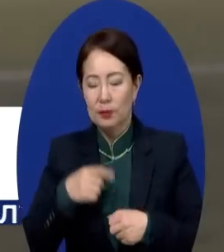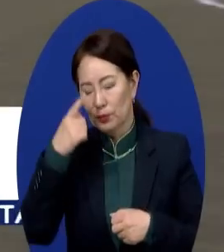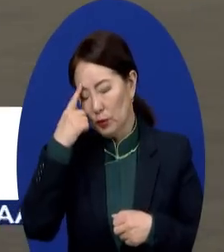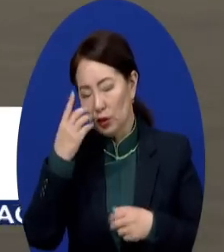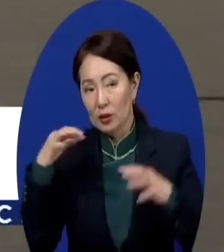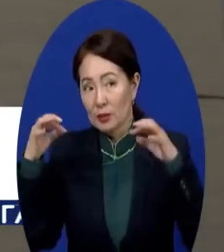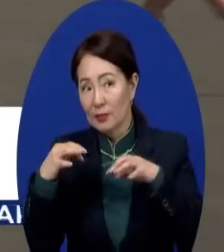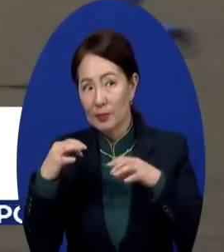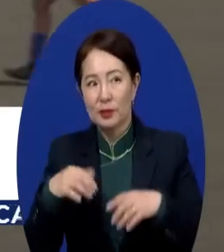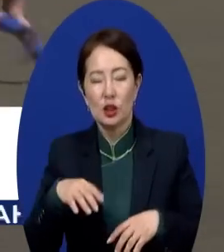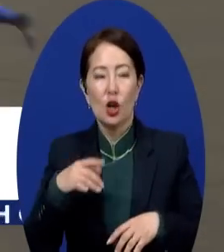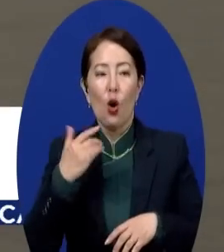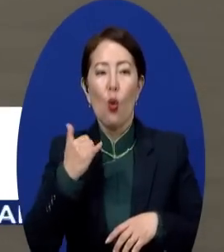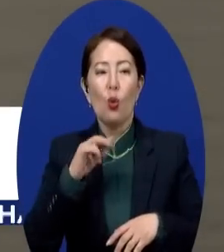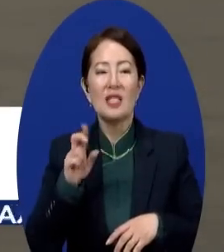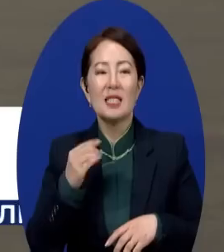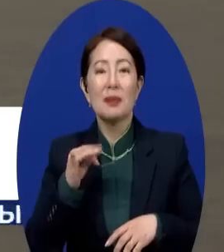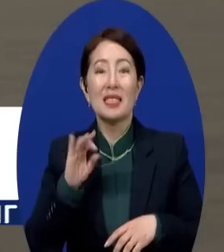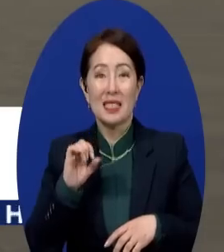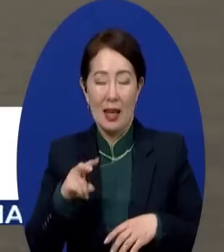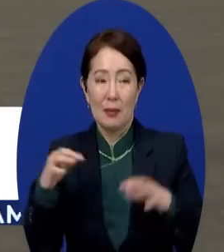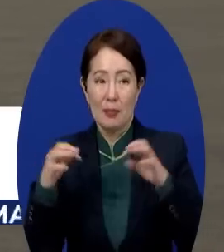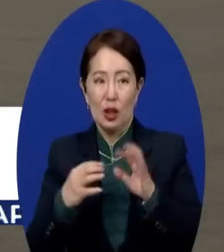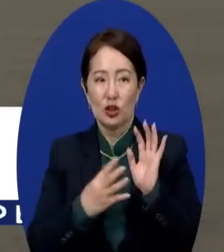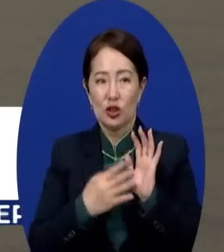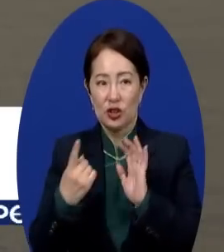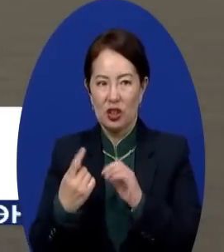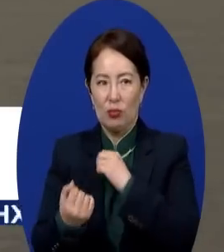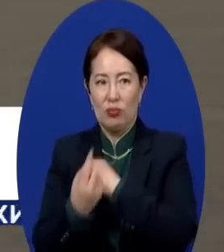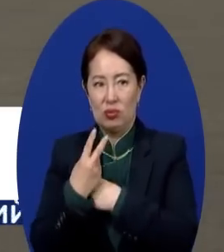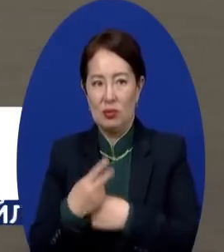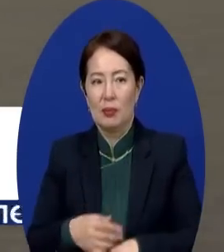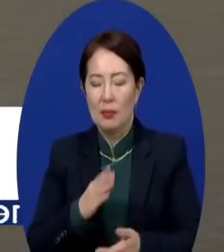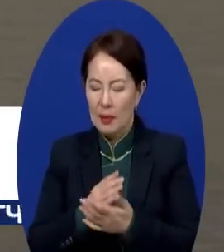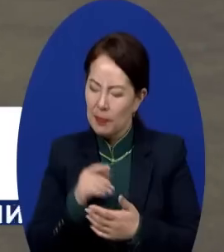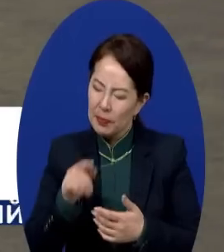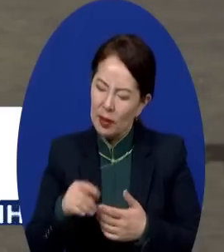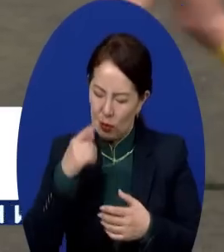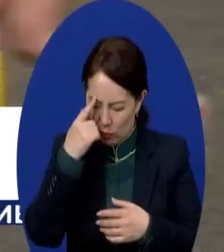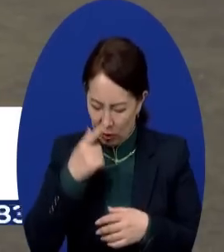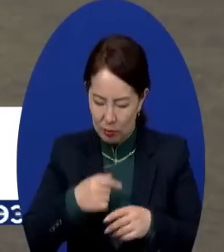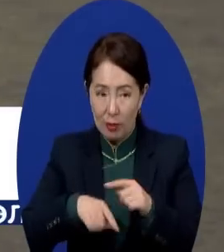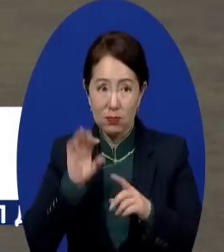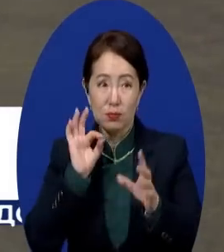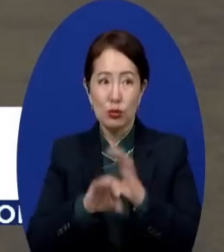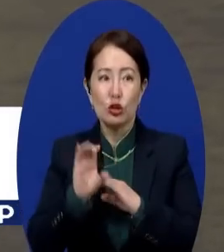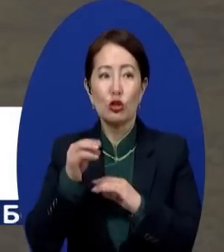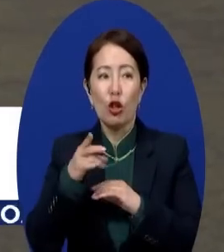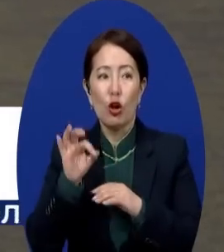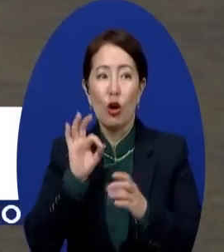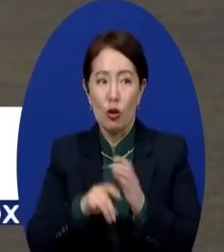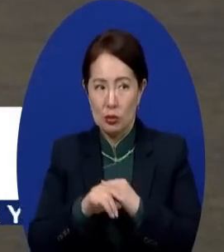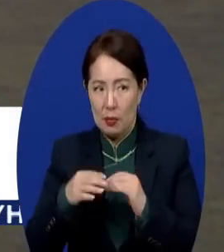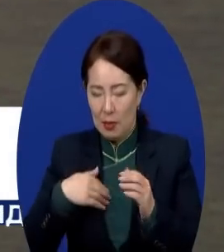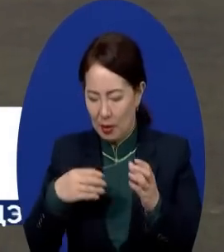ихний тоглолтоо Үзбекистан улсын багтаа хийж 9-1 харьцаатай хожигдсан байна. За Монгол улсын багаас голыг Солонго оруулжээ.